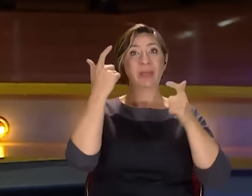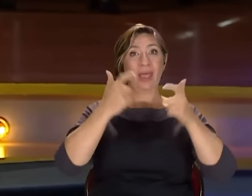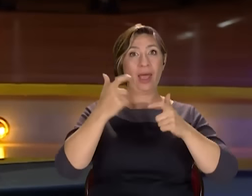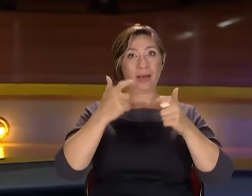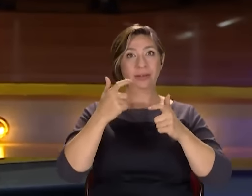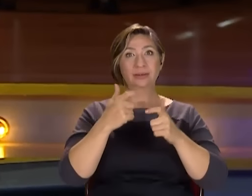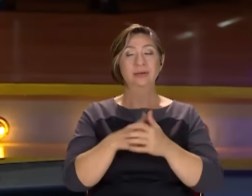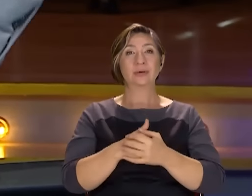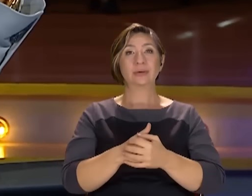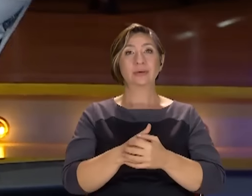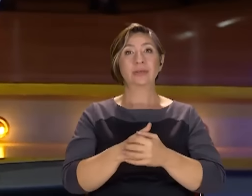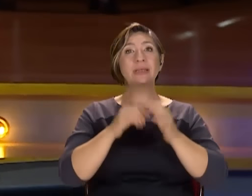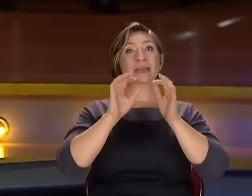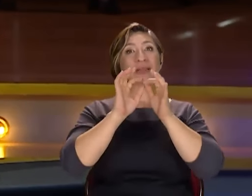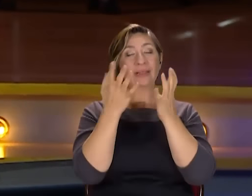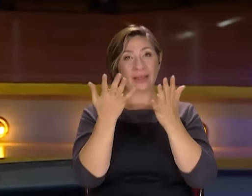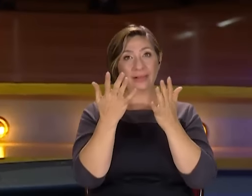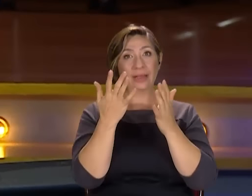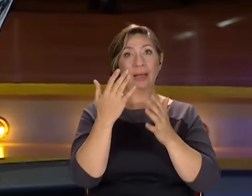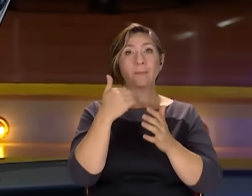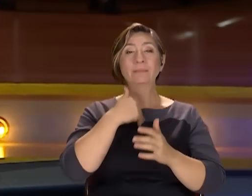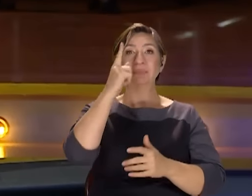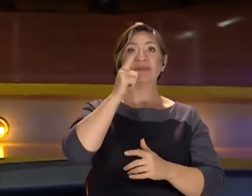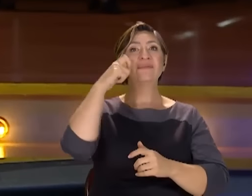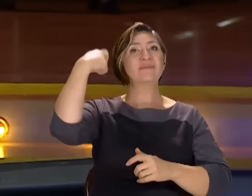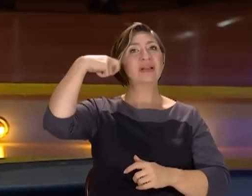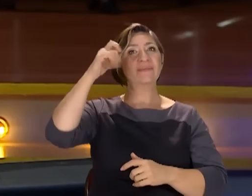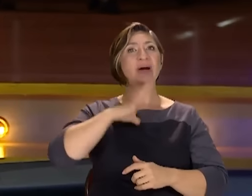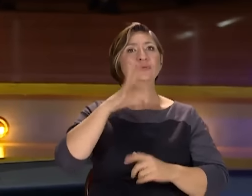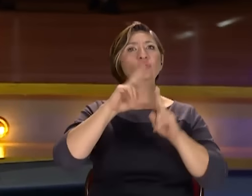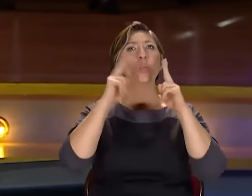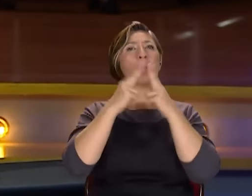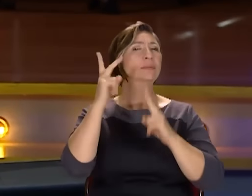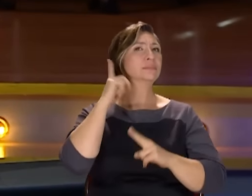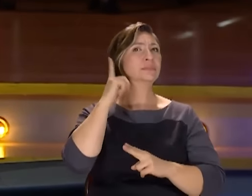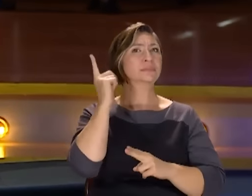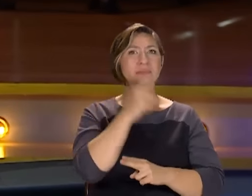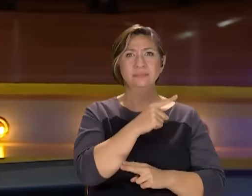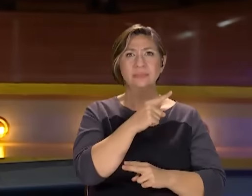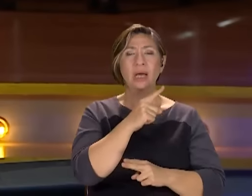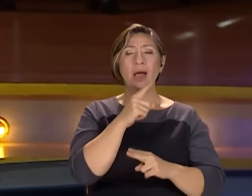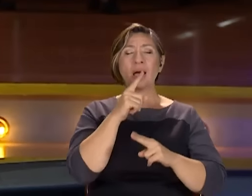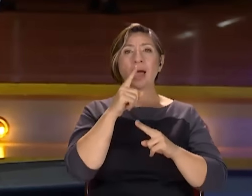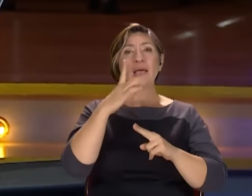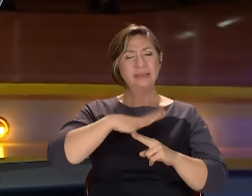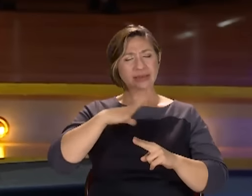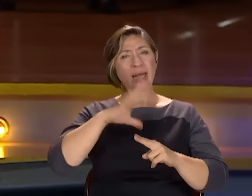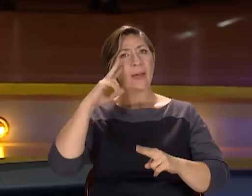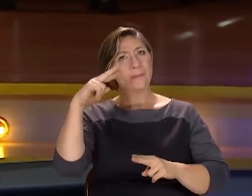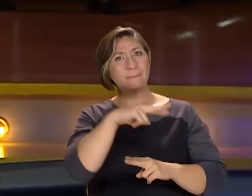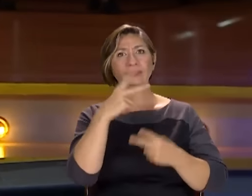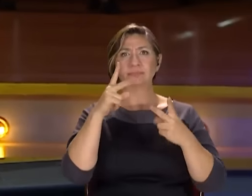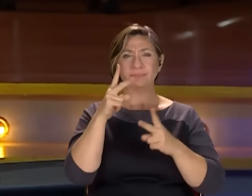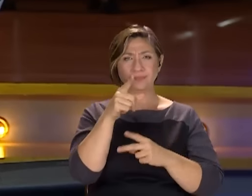yer. Çünkü ben bir film var. Dünya çapında meşhur bir film. Arzu edenler